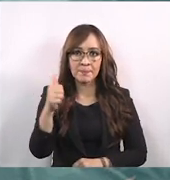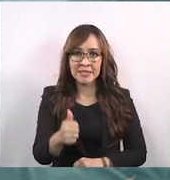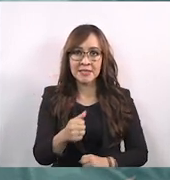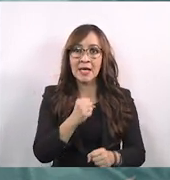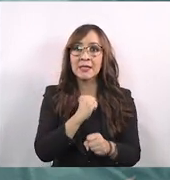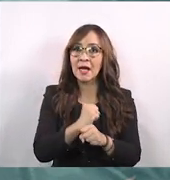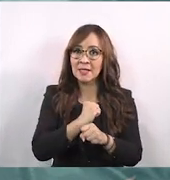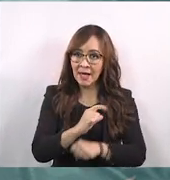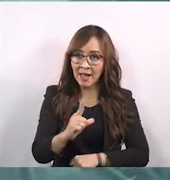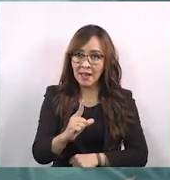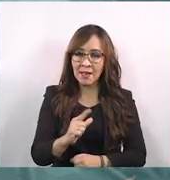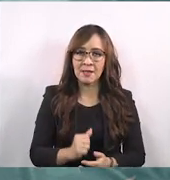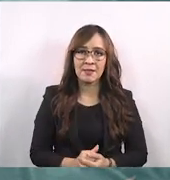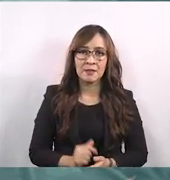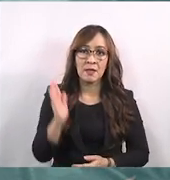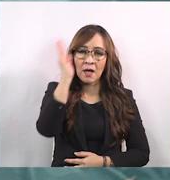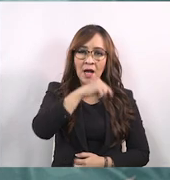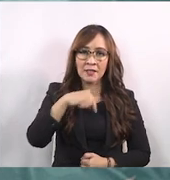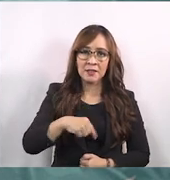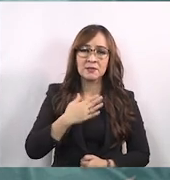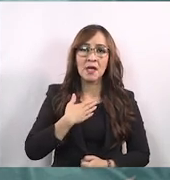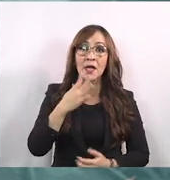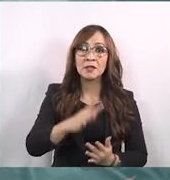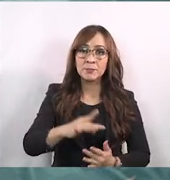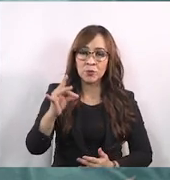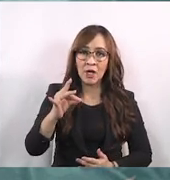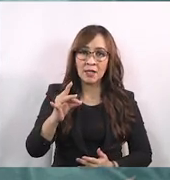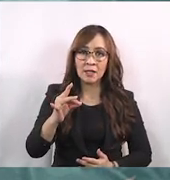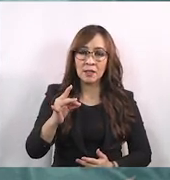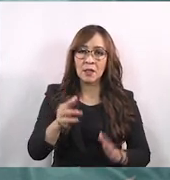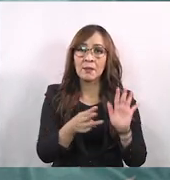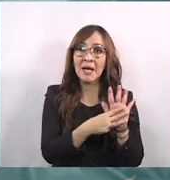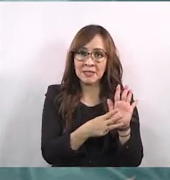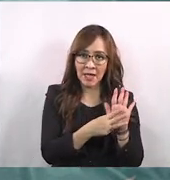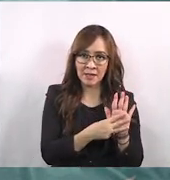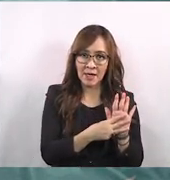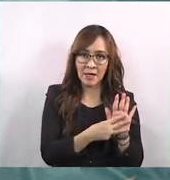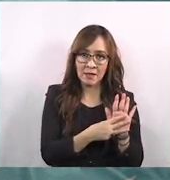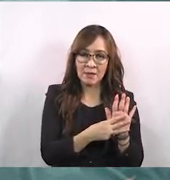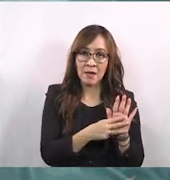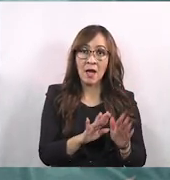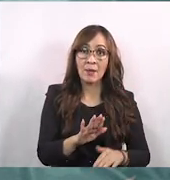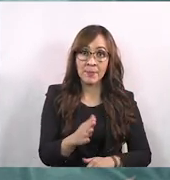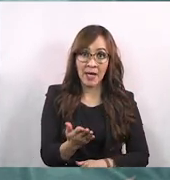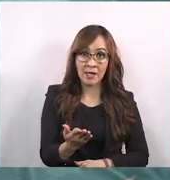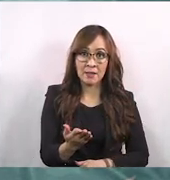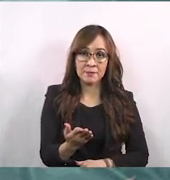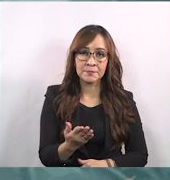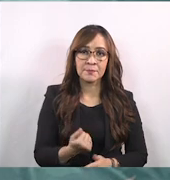Bisa gagah Iya Gan dan hari ini saya temukan salah satu persoalannya adalah